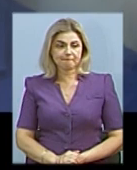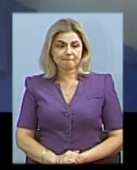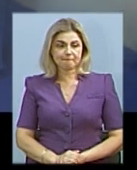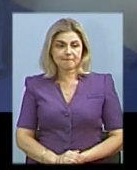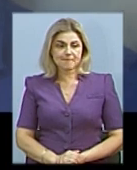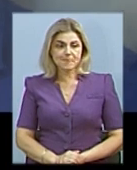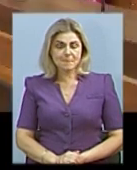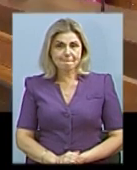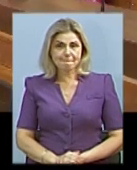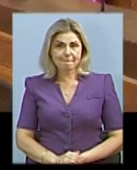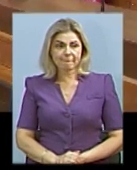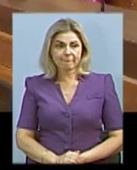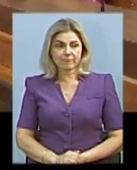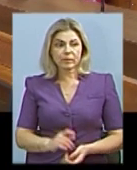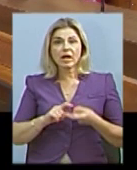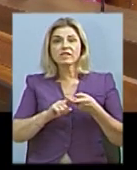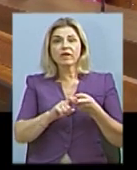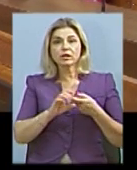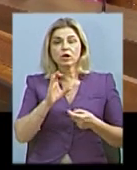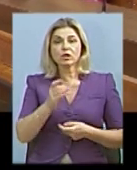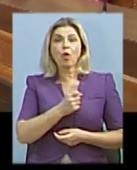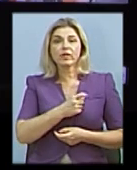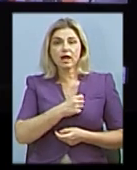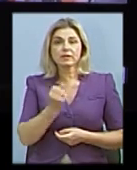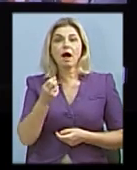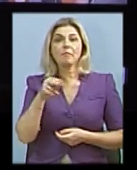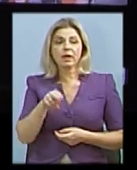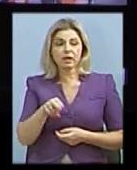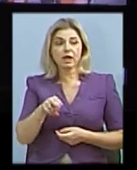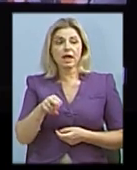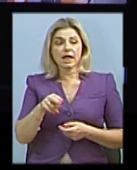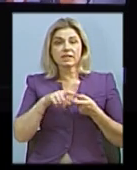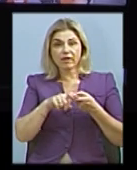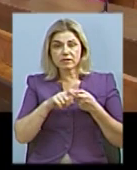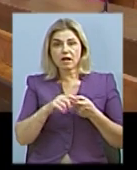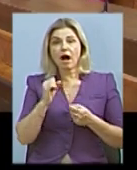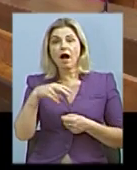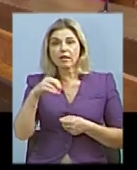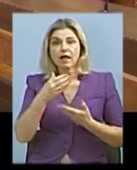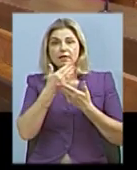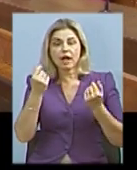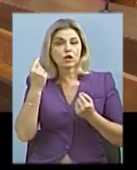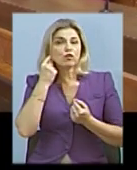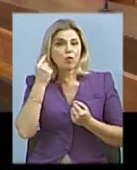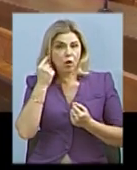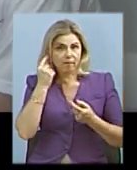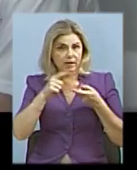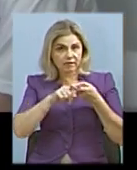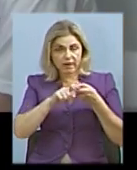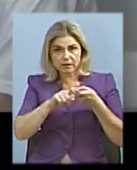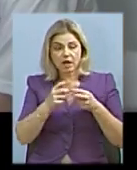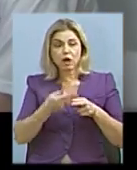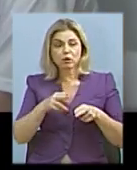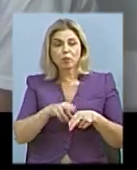Миколаївна. Зв'язок з Одеським апеляційним судом встановлено, але немає звукового зв'язку. Тому, хто з'явився до